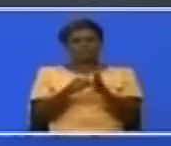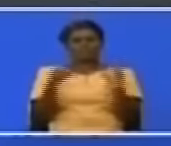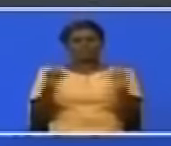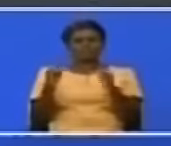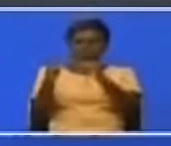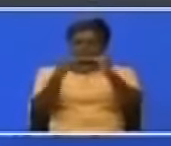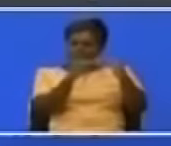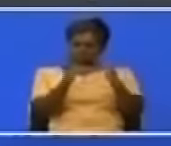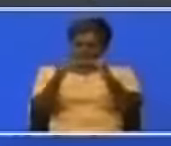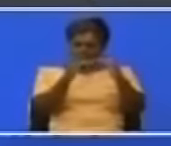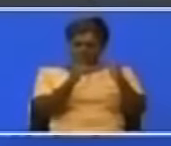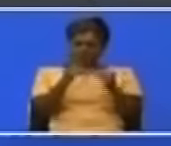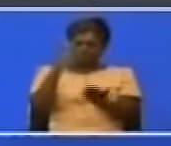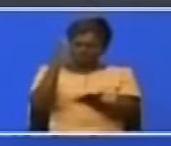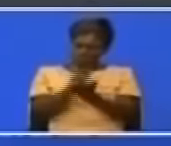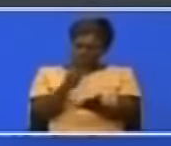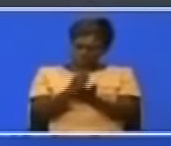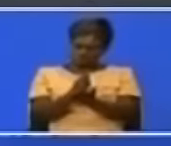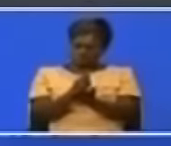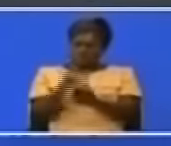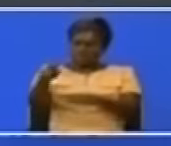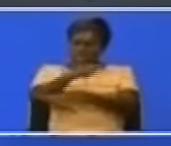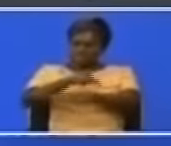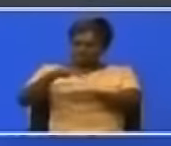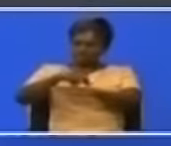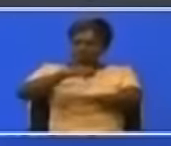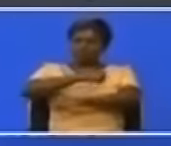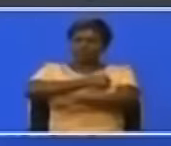usawa, kwa kweli hata hizi shule za kitaifa zinafaa